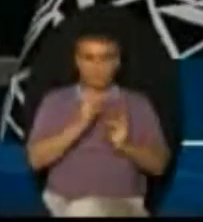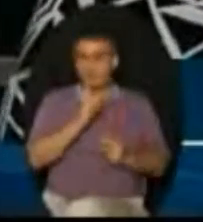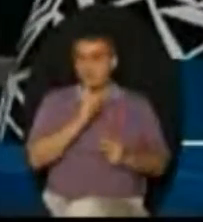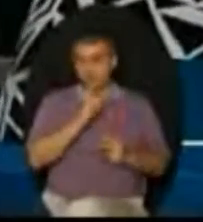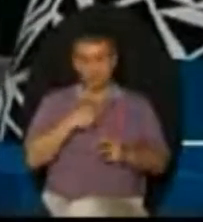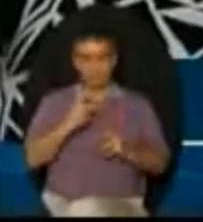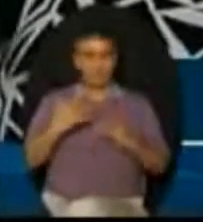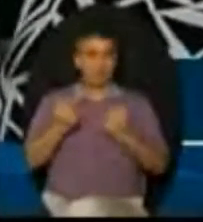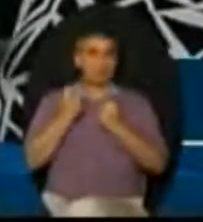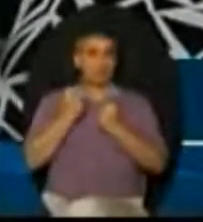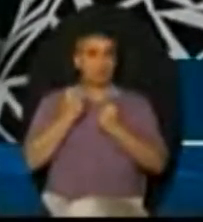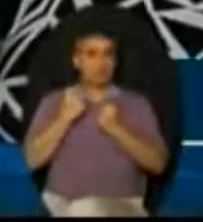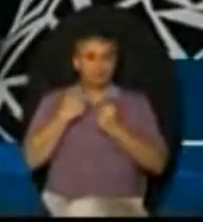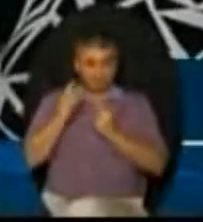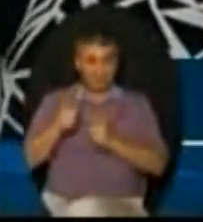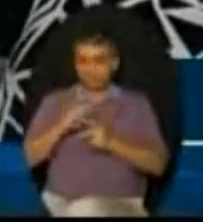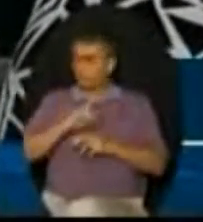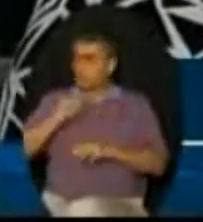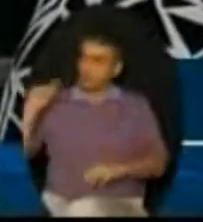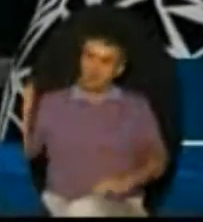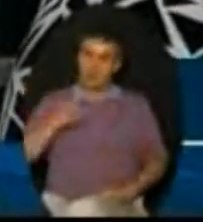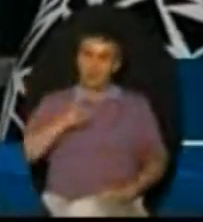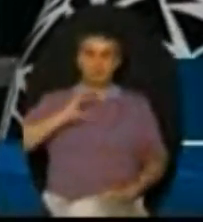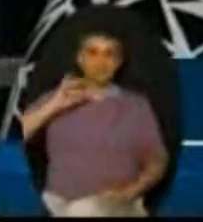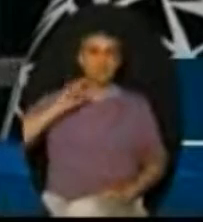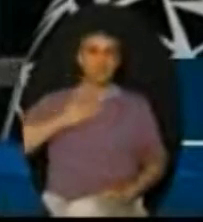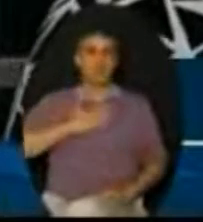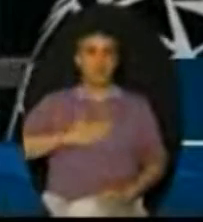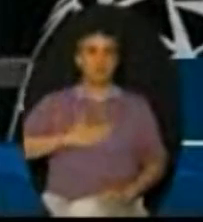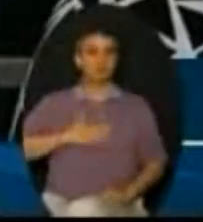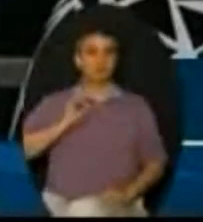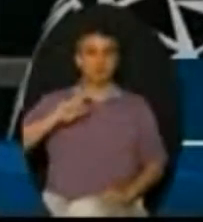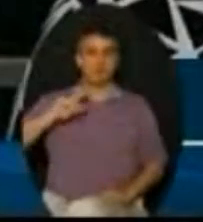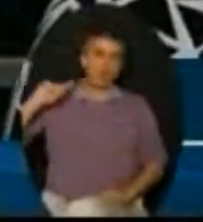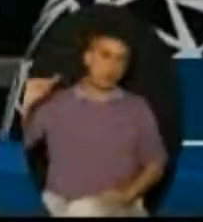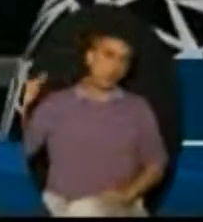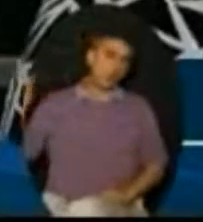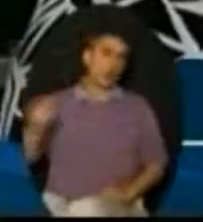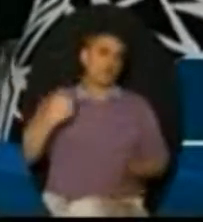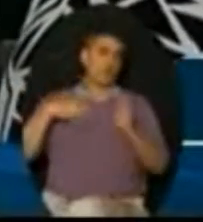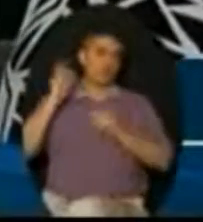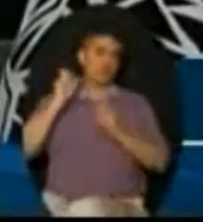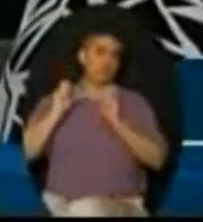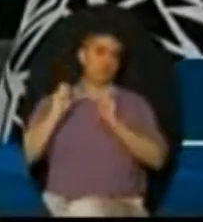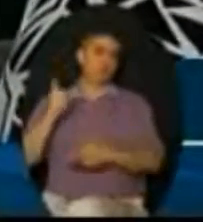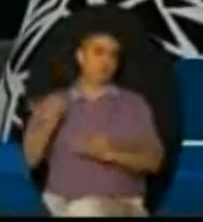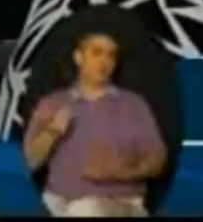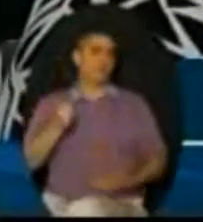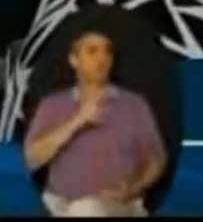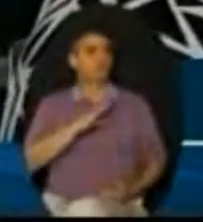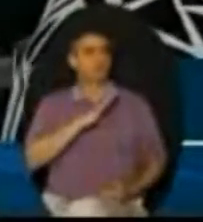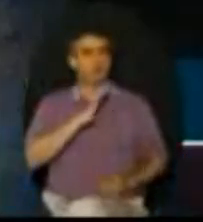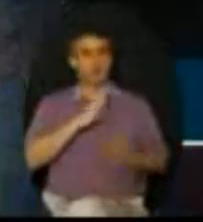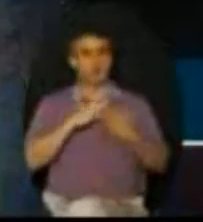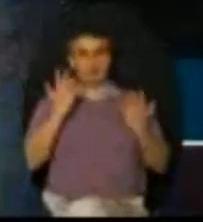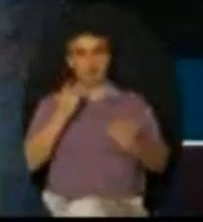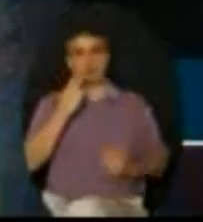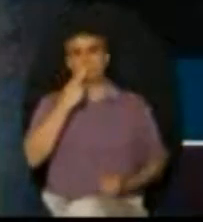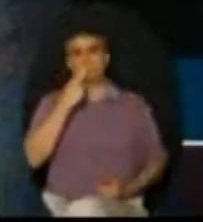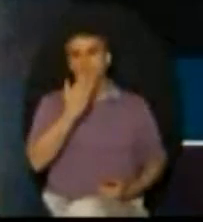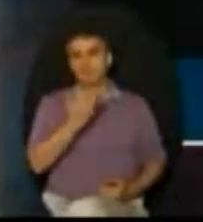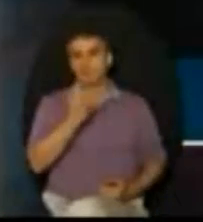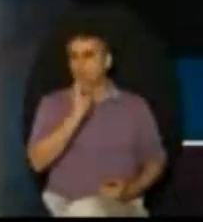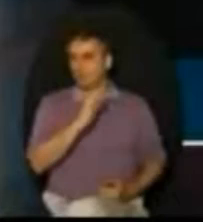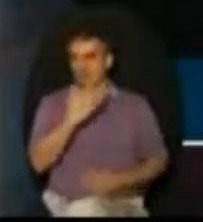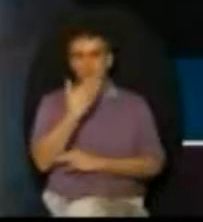מצליחים להציל, האם אנחנו צריכים להקריב את האינטרס, את הרצון של רוב המאמרים? יש סכנה מאוד גדולה באישון,